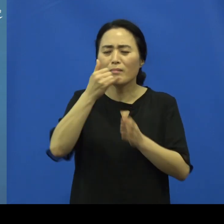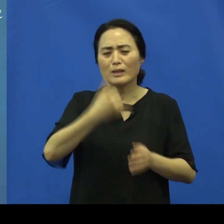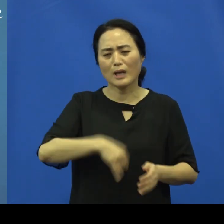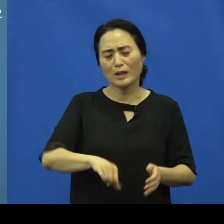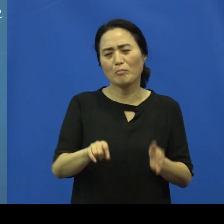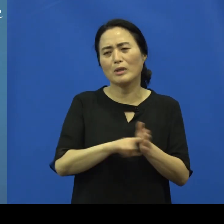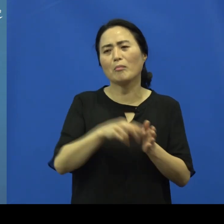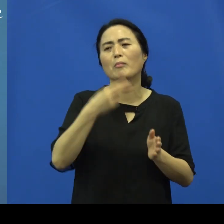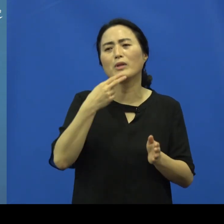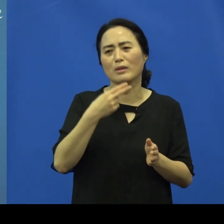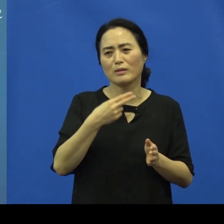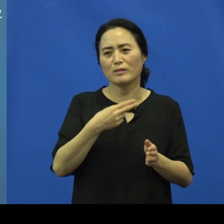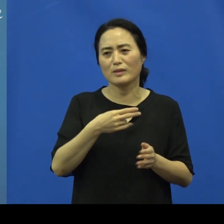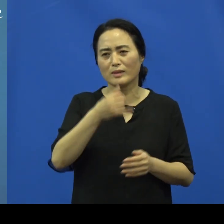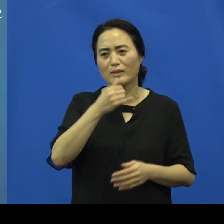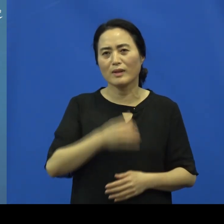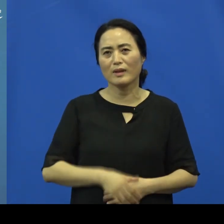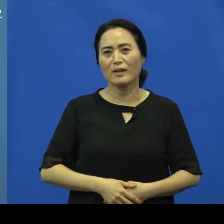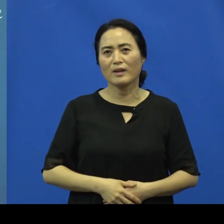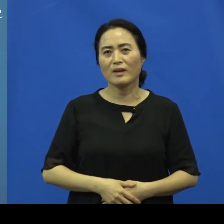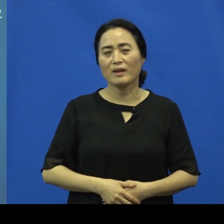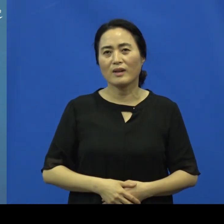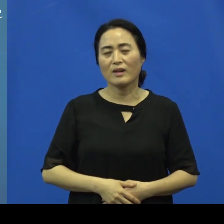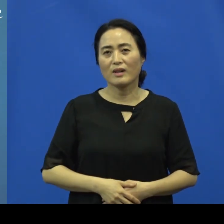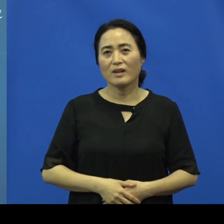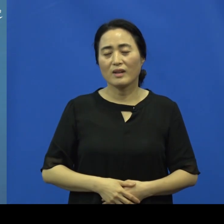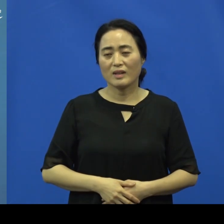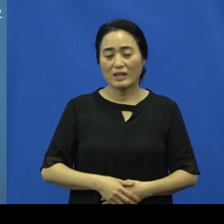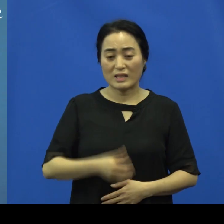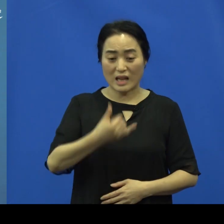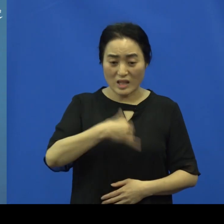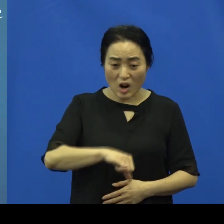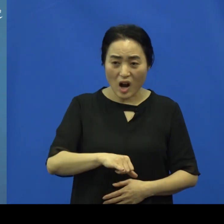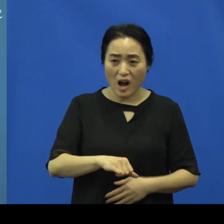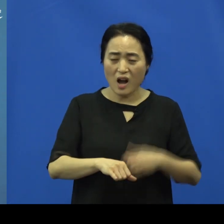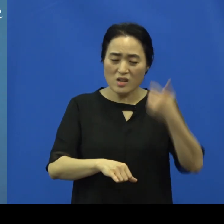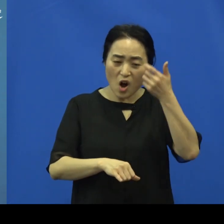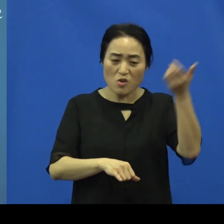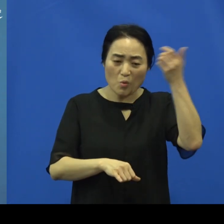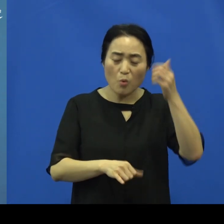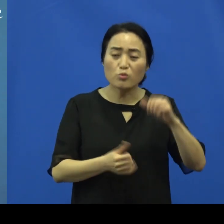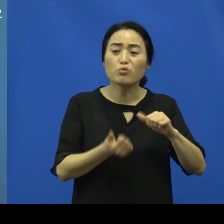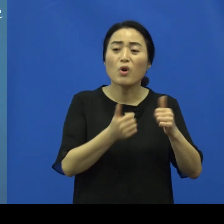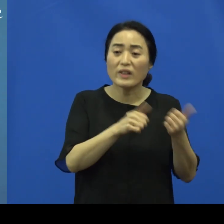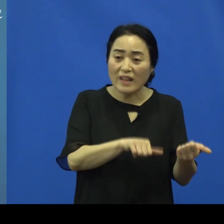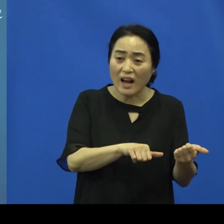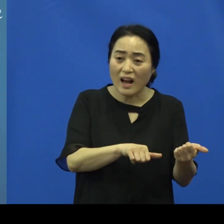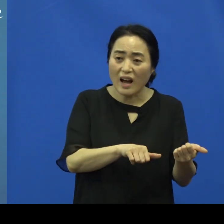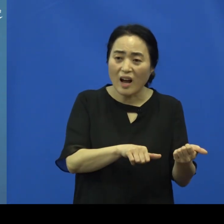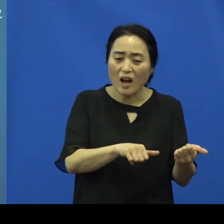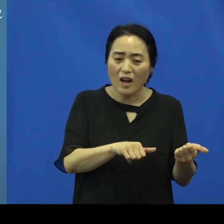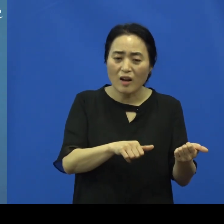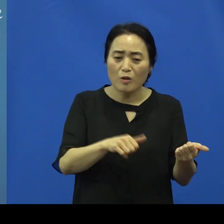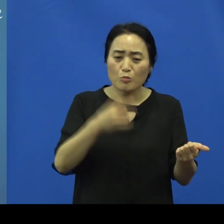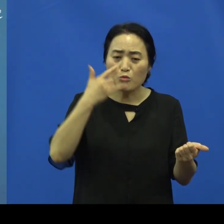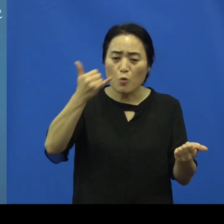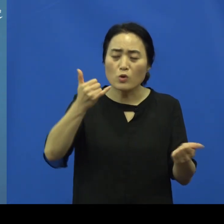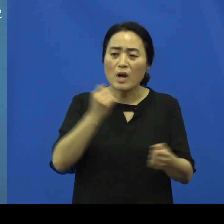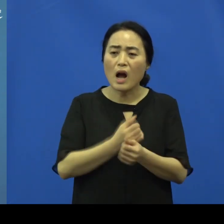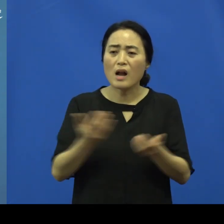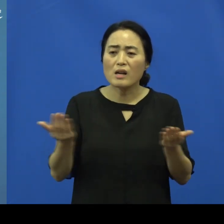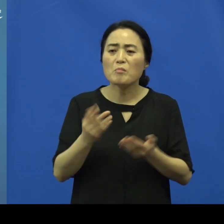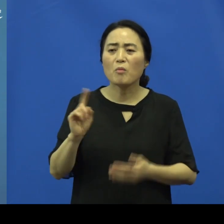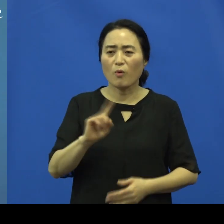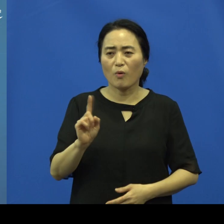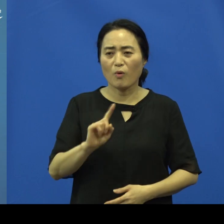여러분, 자녀들 가운데 영적으로 죽어 있다면 우리가 할 일이 뭘까요? 여러분, 포기해서는 안 돼요. 이건 교육으로 될 일이 아니고 학원으로 될